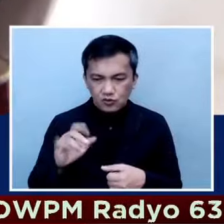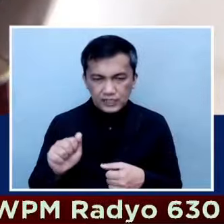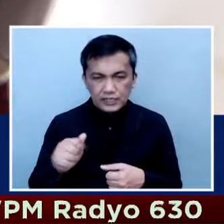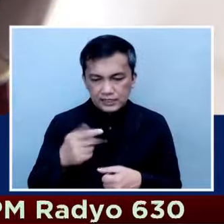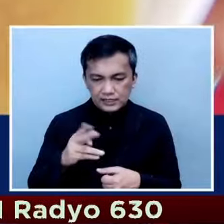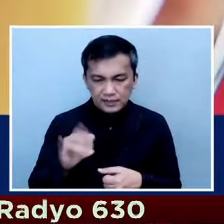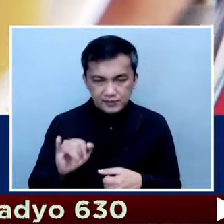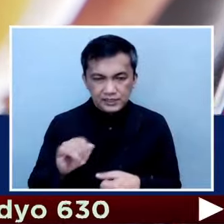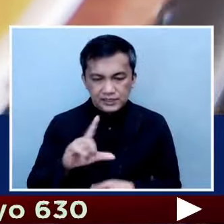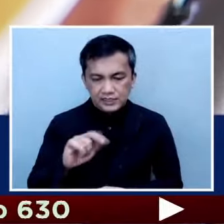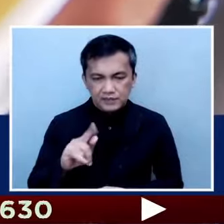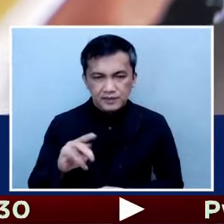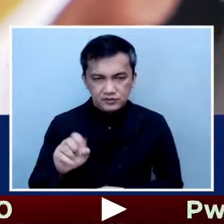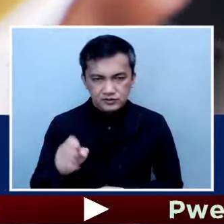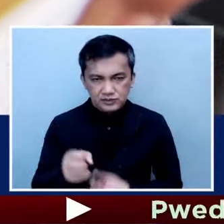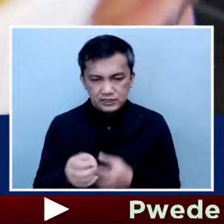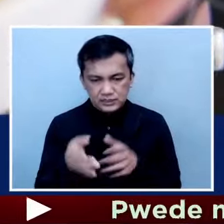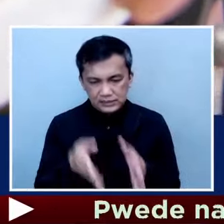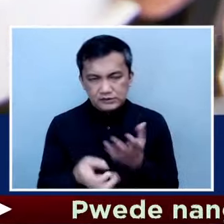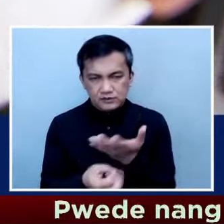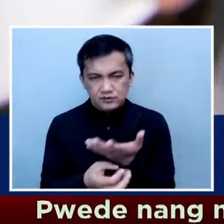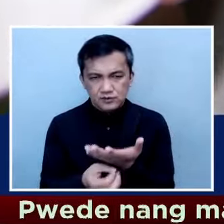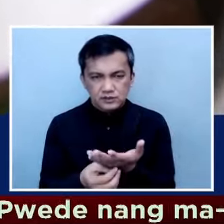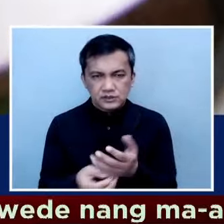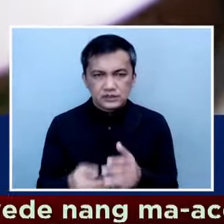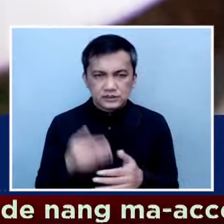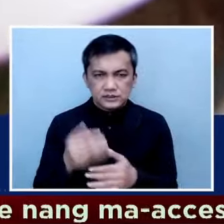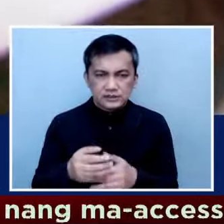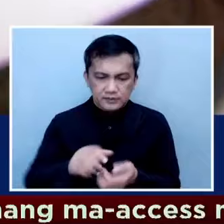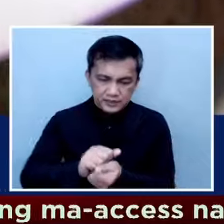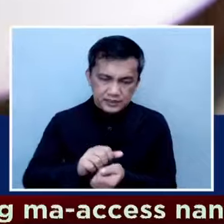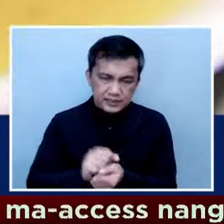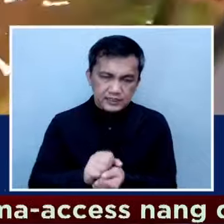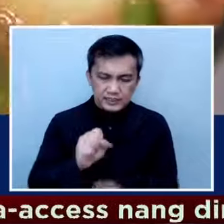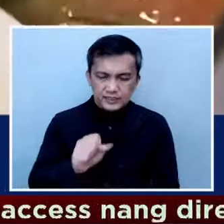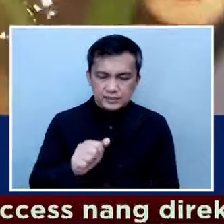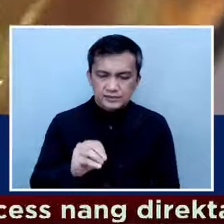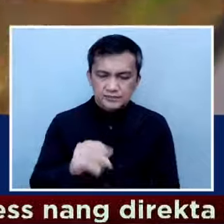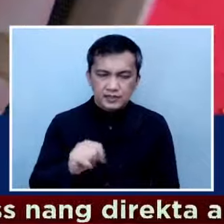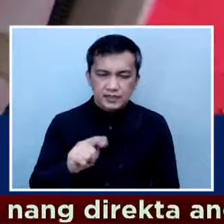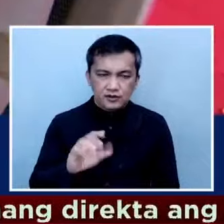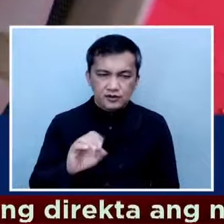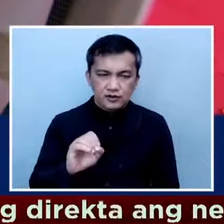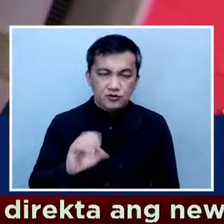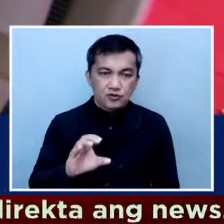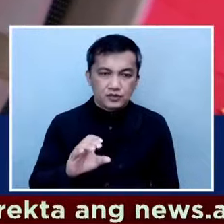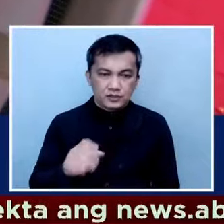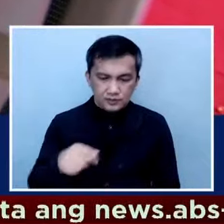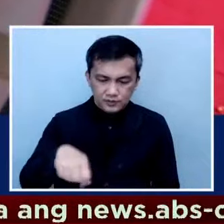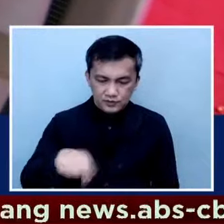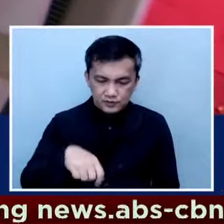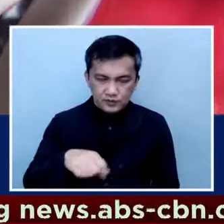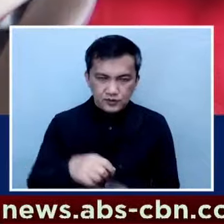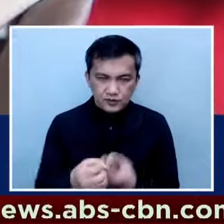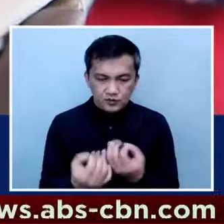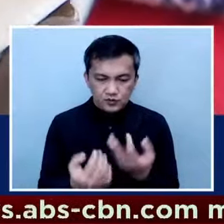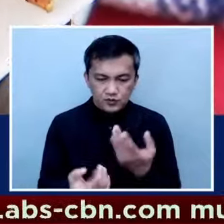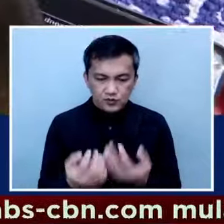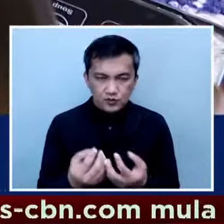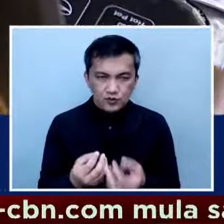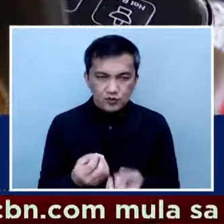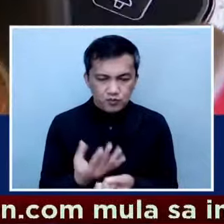hayaang kumulo. Tapos ilagay ang pinigang sampalok pampaasim at haluin. Kapag kumulo, ilagay ang